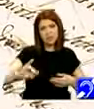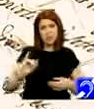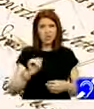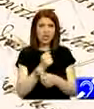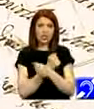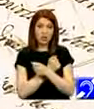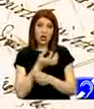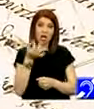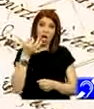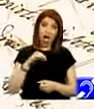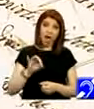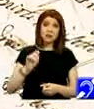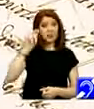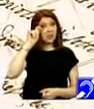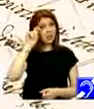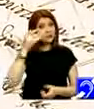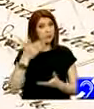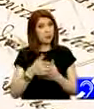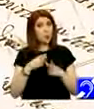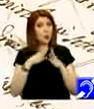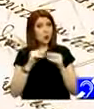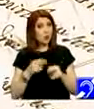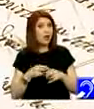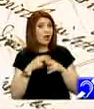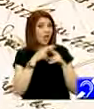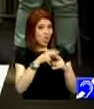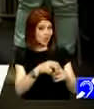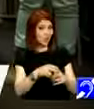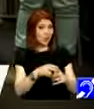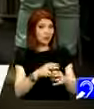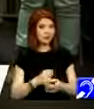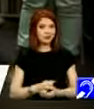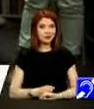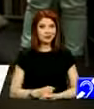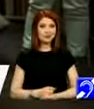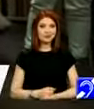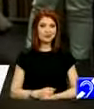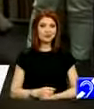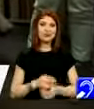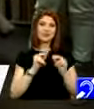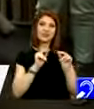din respect pentru românii care le-au întins o mână de ajutor.